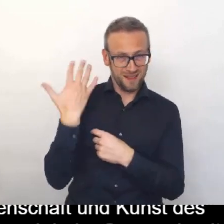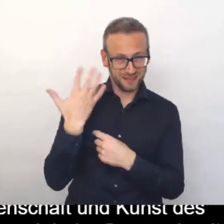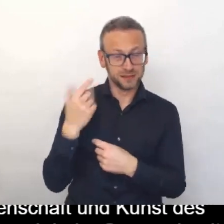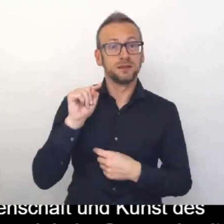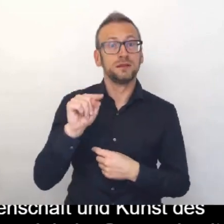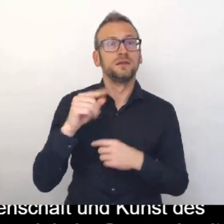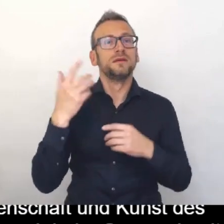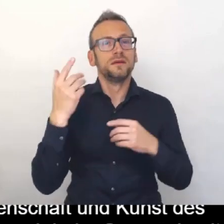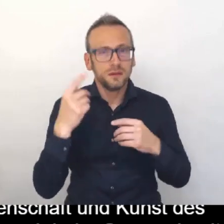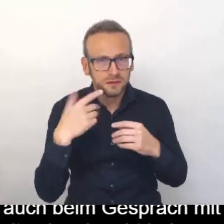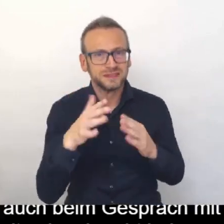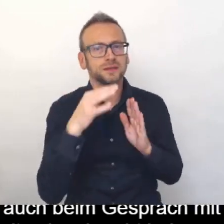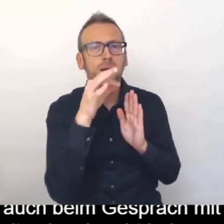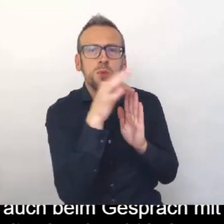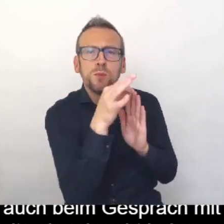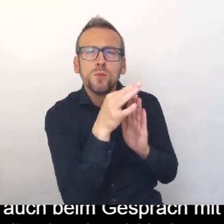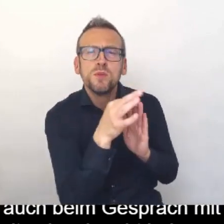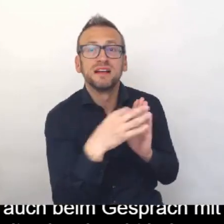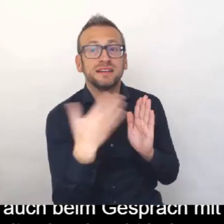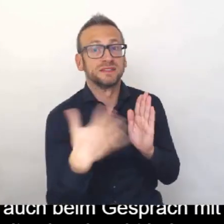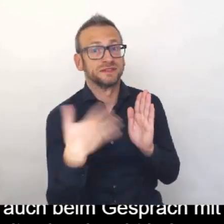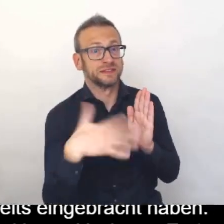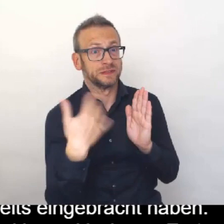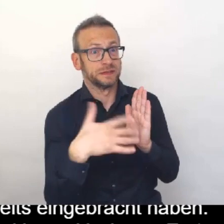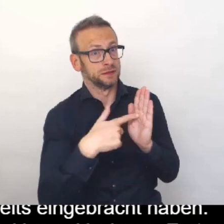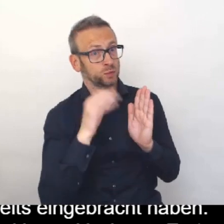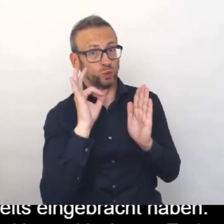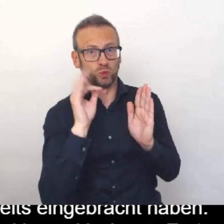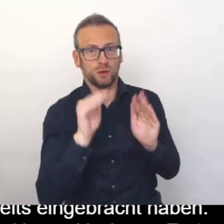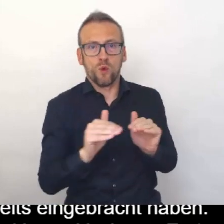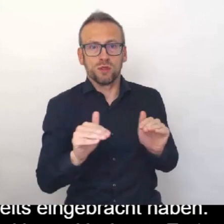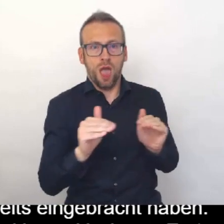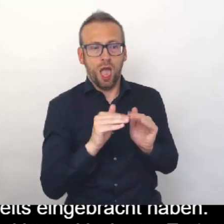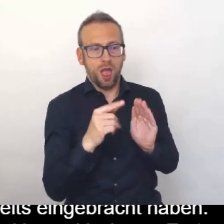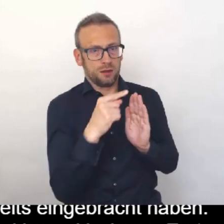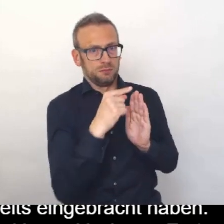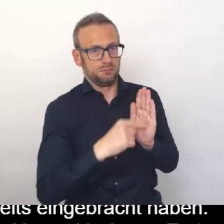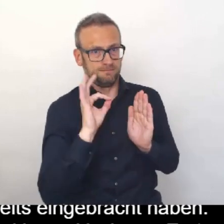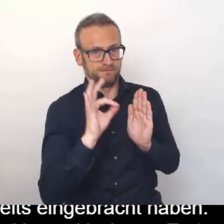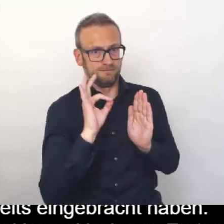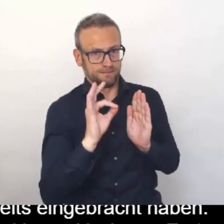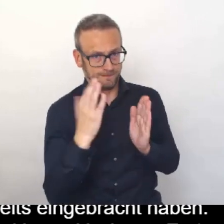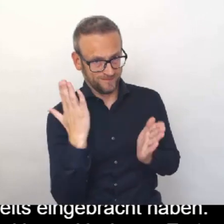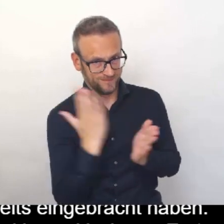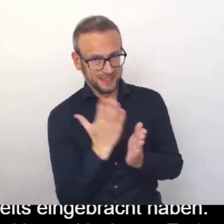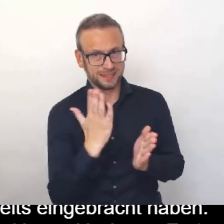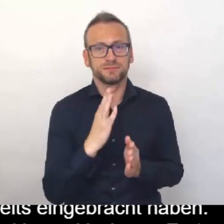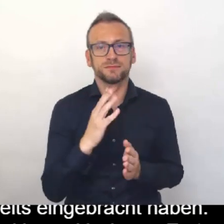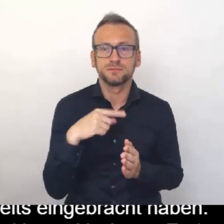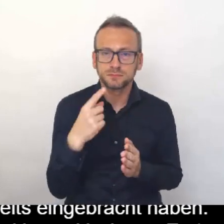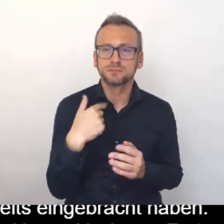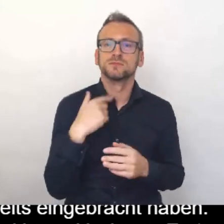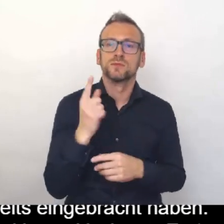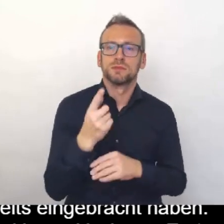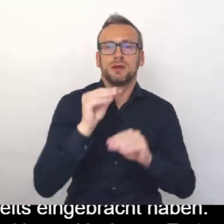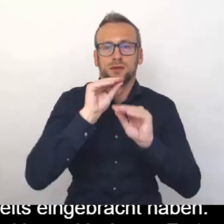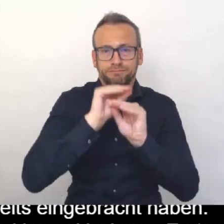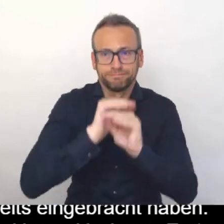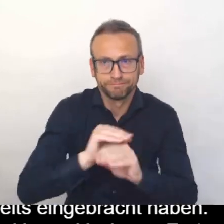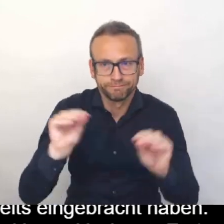oder von Bauvorhaben. Das haben wir heute in der Ministerratsbehandlung besonders stark gemacht. Drittens mehr